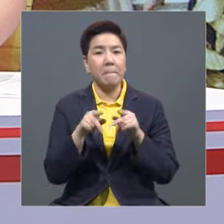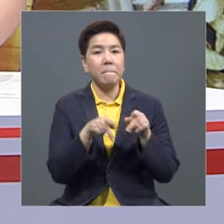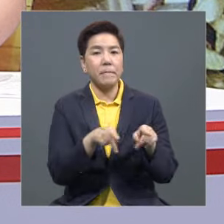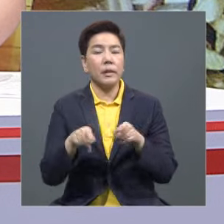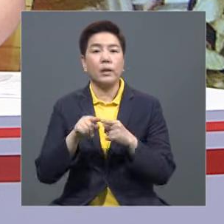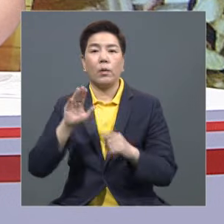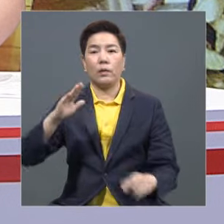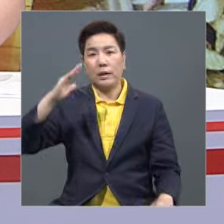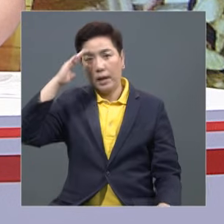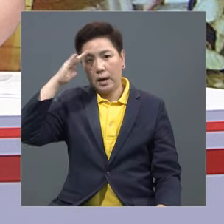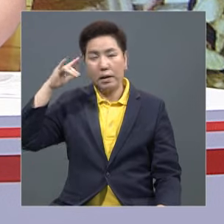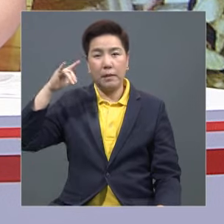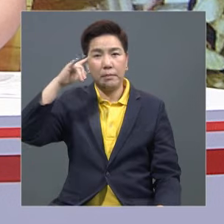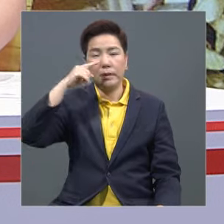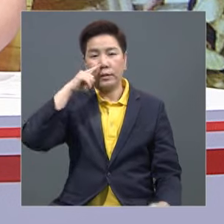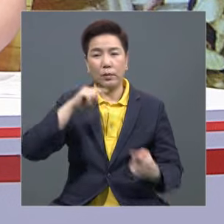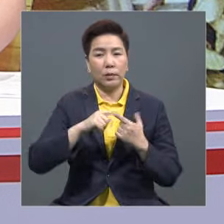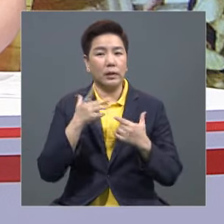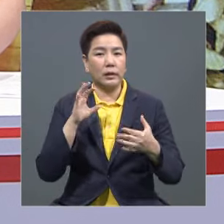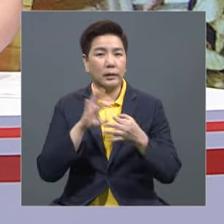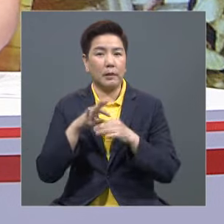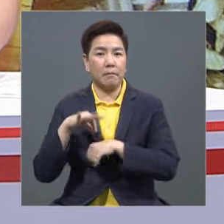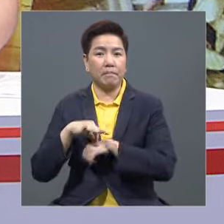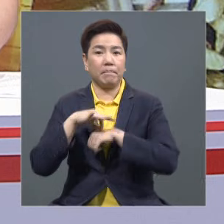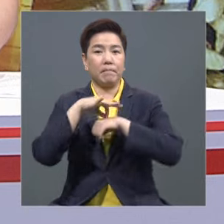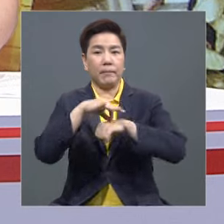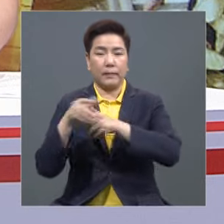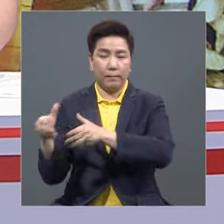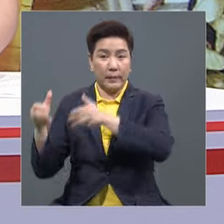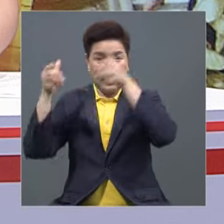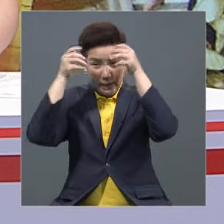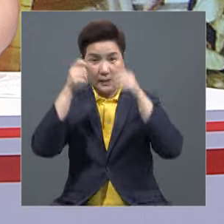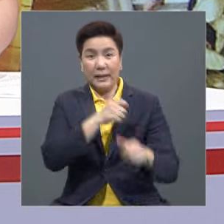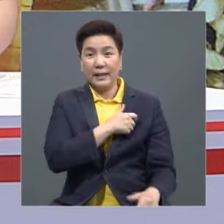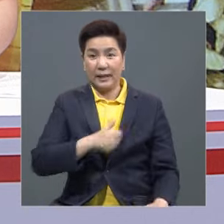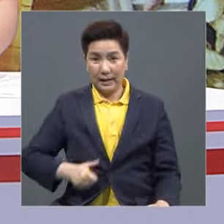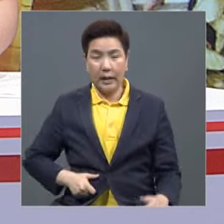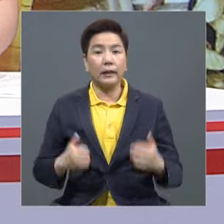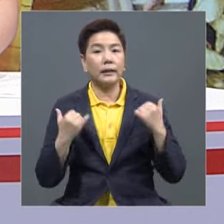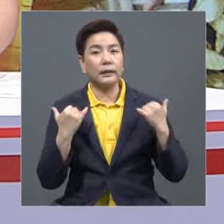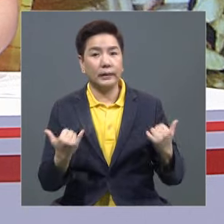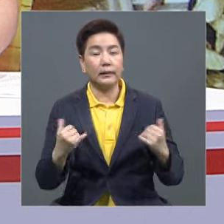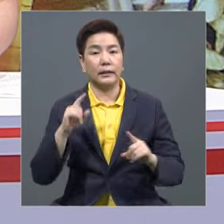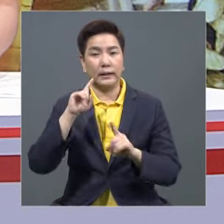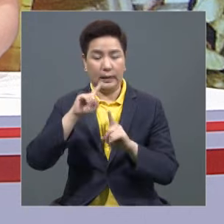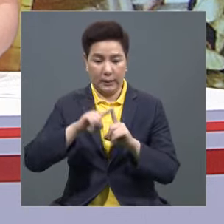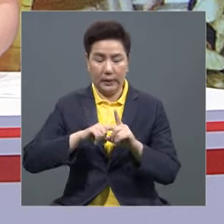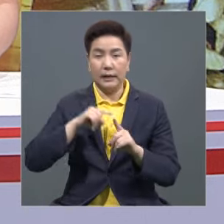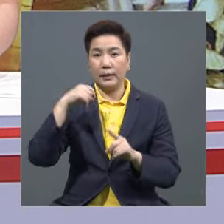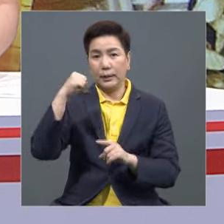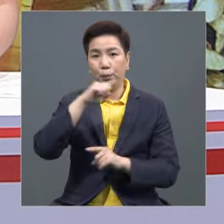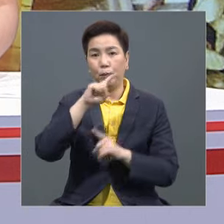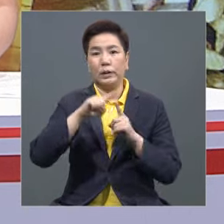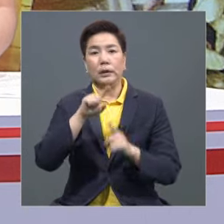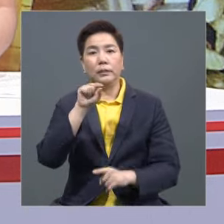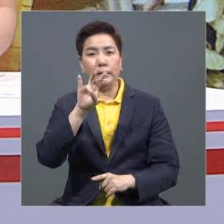พระราชพิธีเบื้องปลายของพระราชพิธีบรมราชาภิเษกและในปีนี้ในช่วงของวันที่ 27ตุลาคม